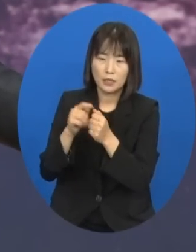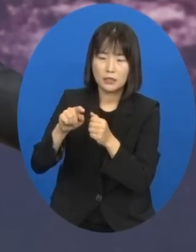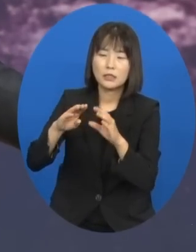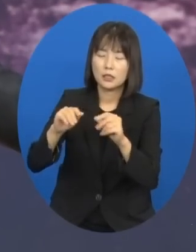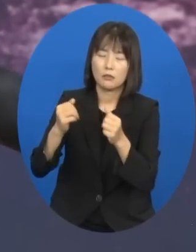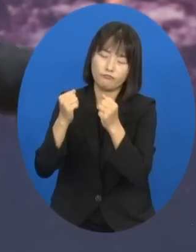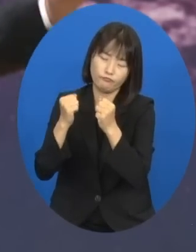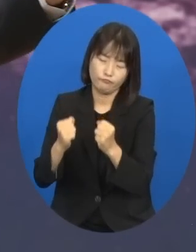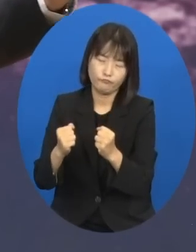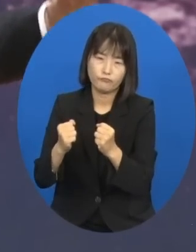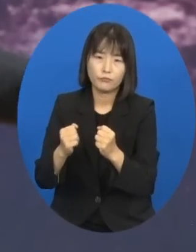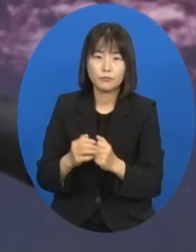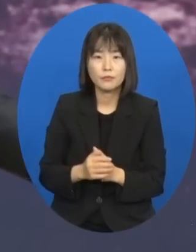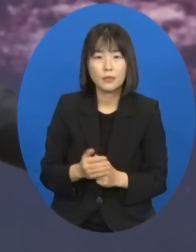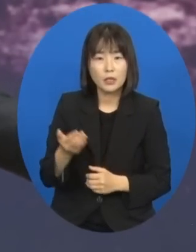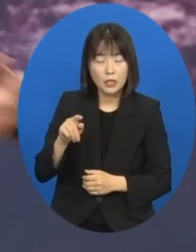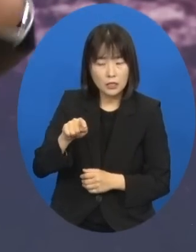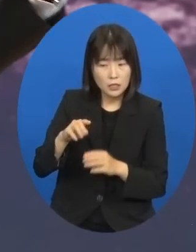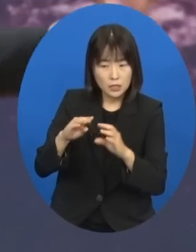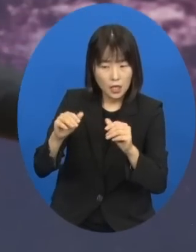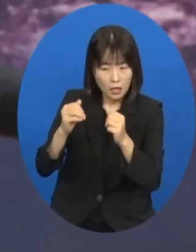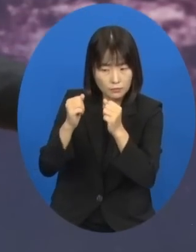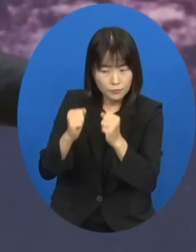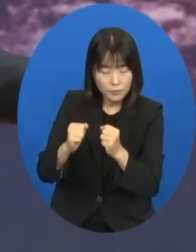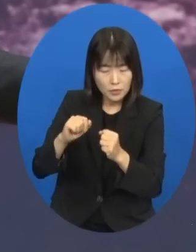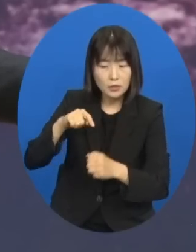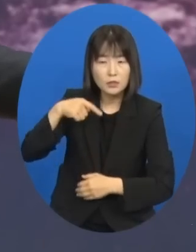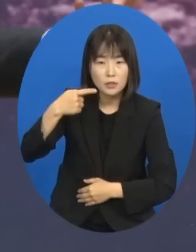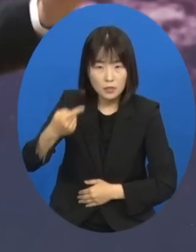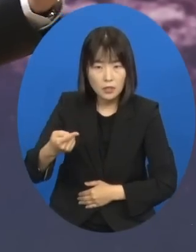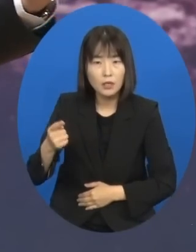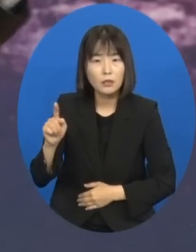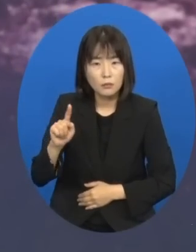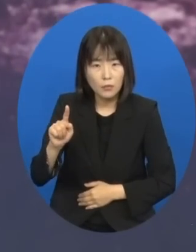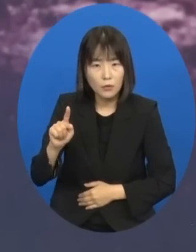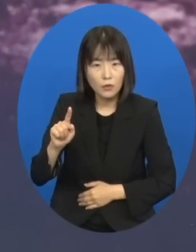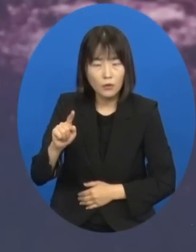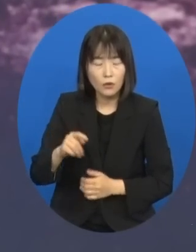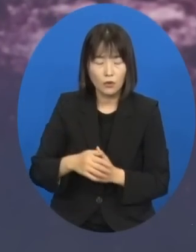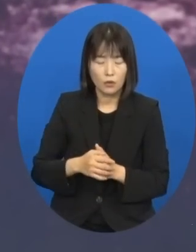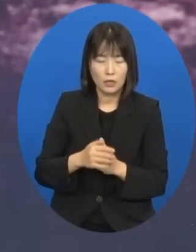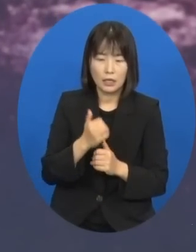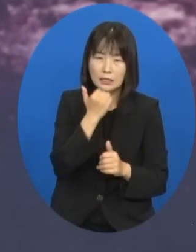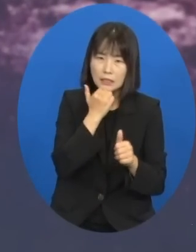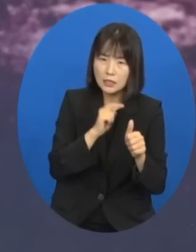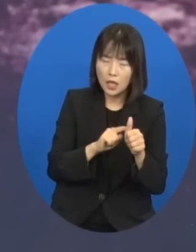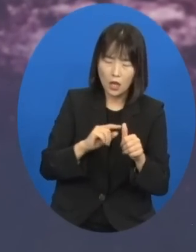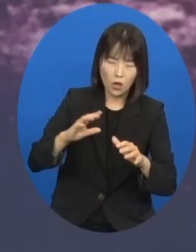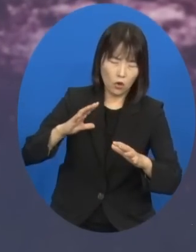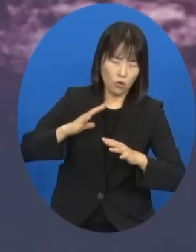그렇죠? 그런데 거주하였는데 그 다음을 보시면요, 그에게 두려움이 와요. 여전히